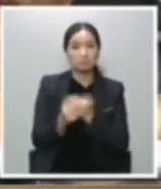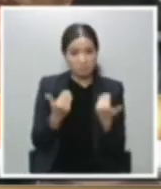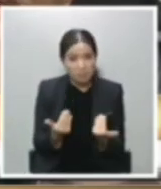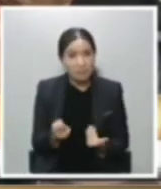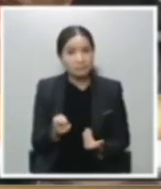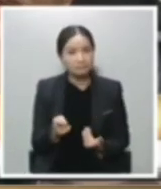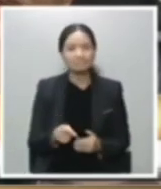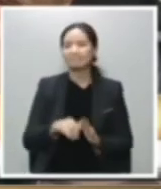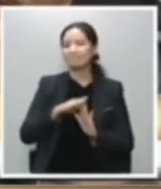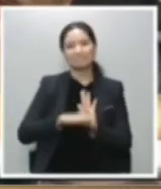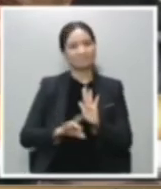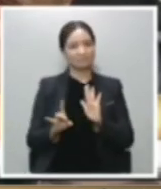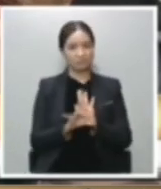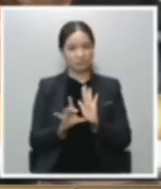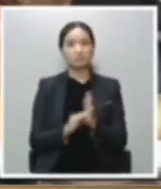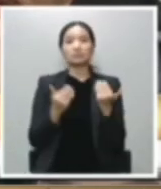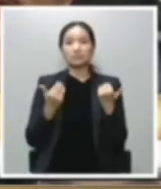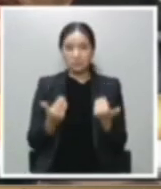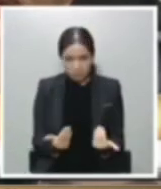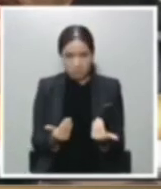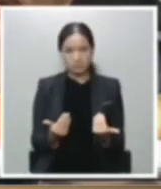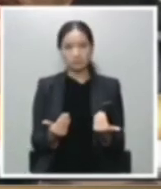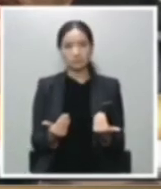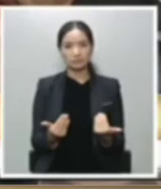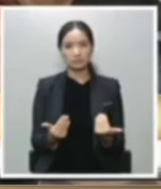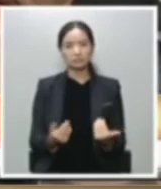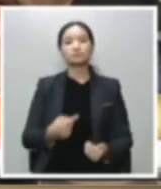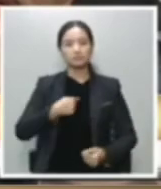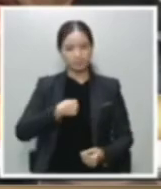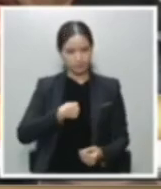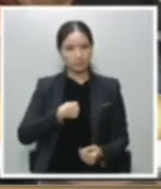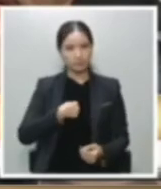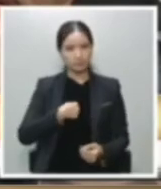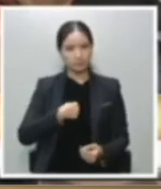และท้ายที่สุดนะครับท่านประธานครับผมว่า